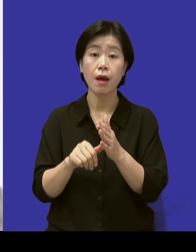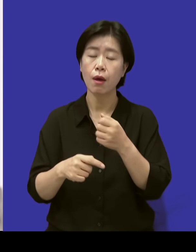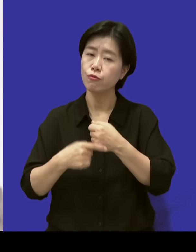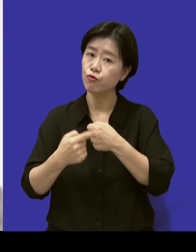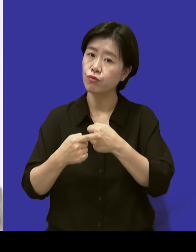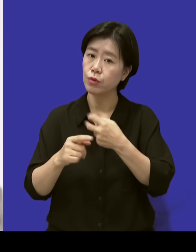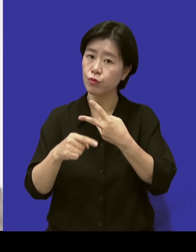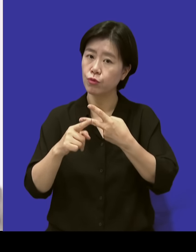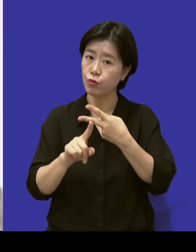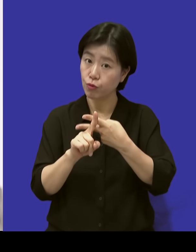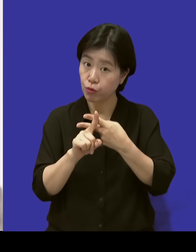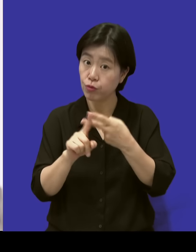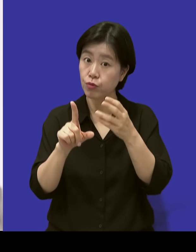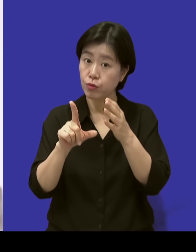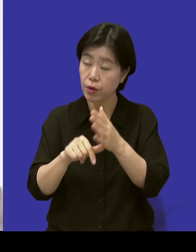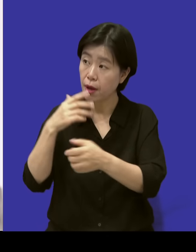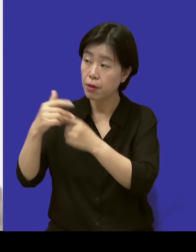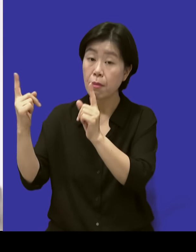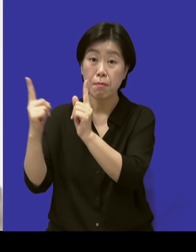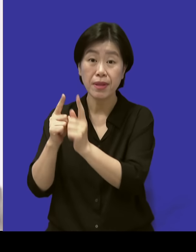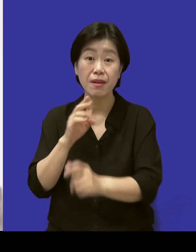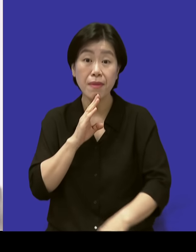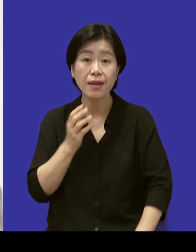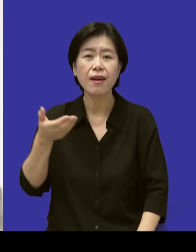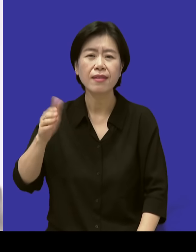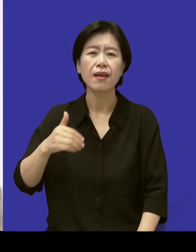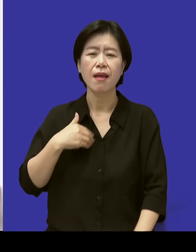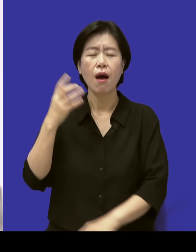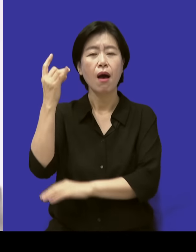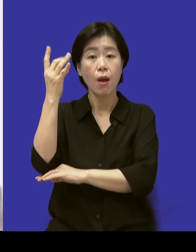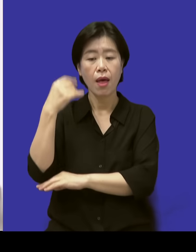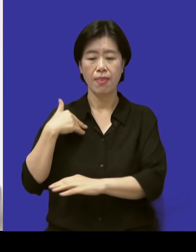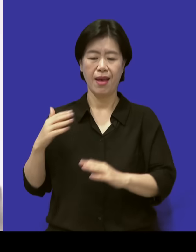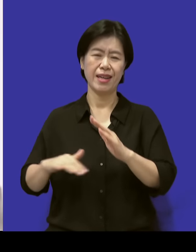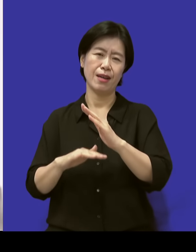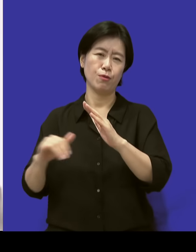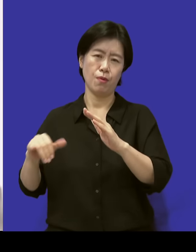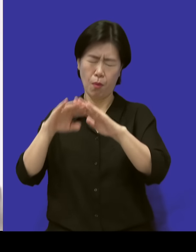때 예수님을 인격적으로 만났지만 저는 모태 신앙이거든요. 예. 저희